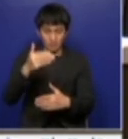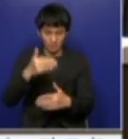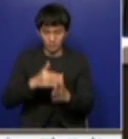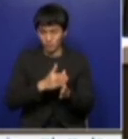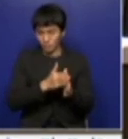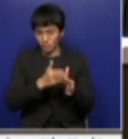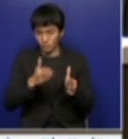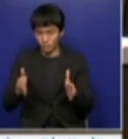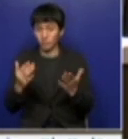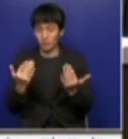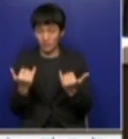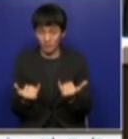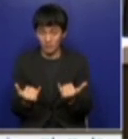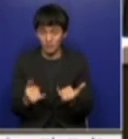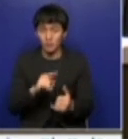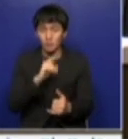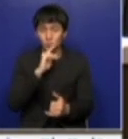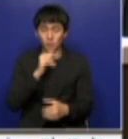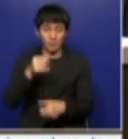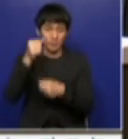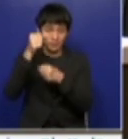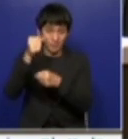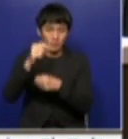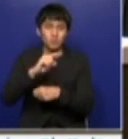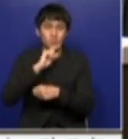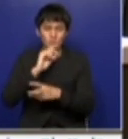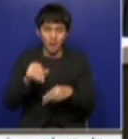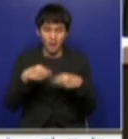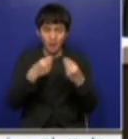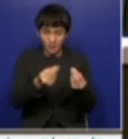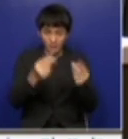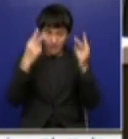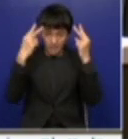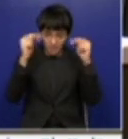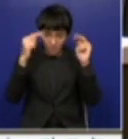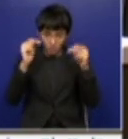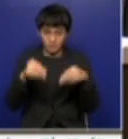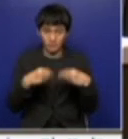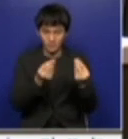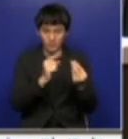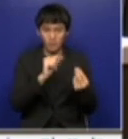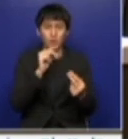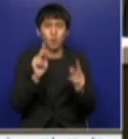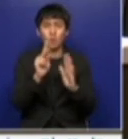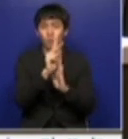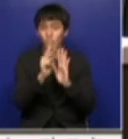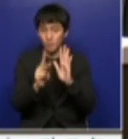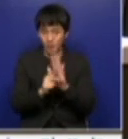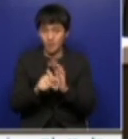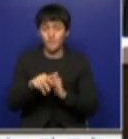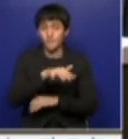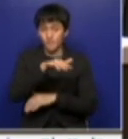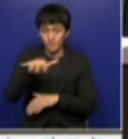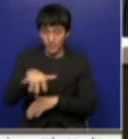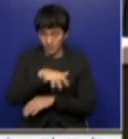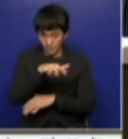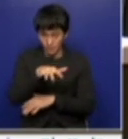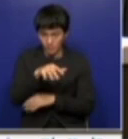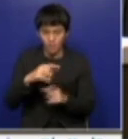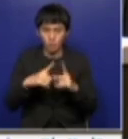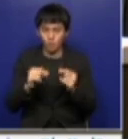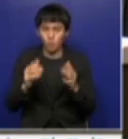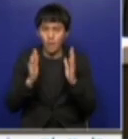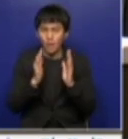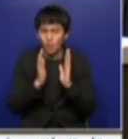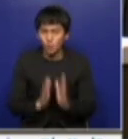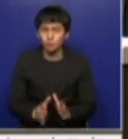ครับสิ่งที่จำเป็นก็ต้องเรียกร้องไปแล้วยังรัฐบาลว่าให้ใช้พูดหมายปกติในการที่จะดูแลผู้ชุมนุมให้เป็นไป